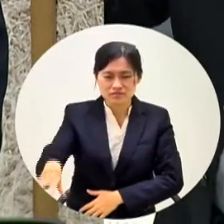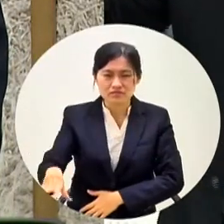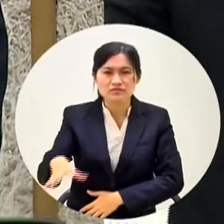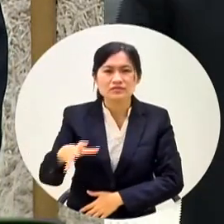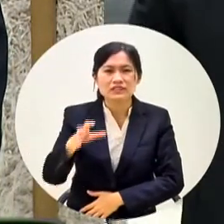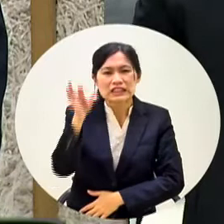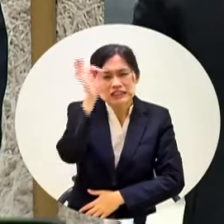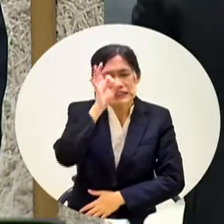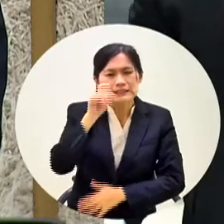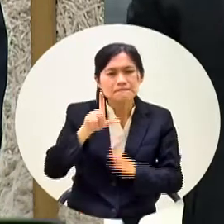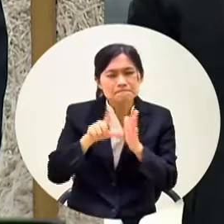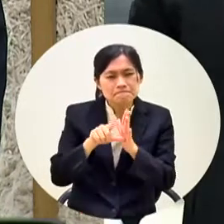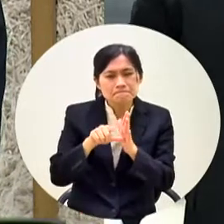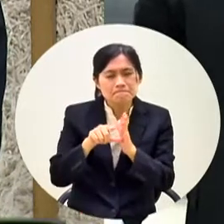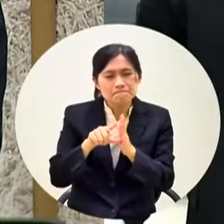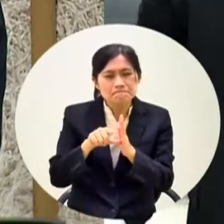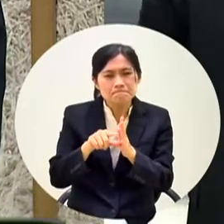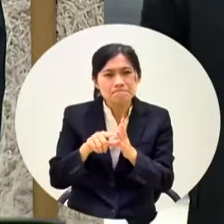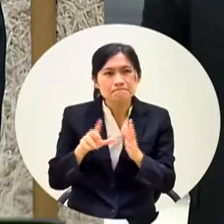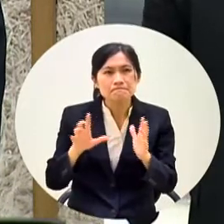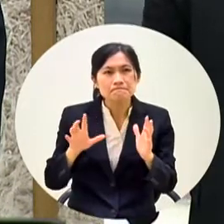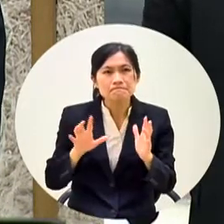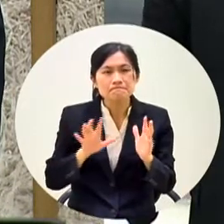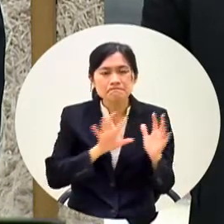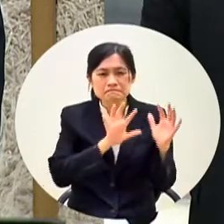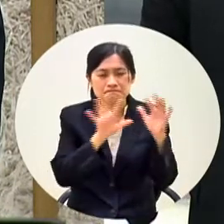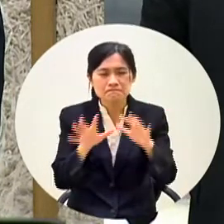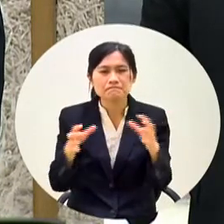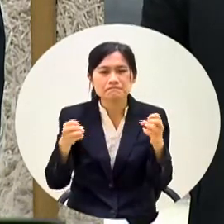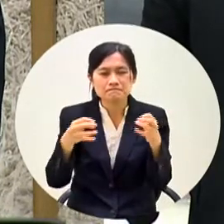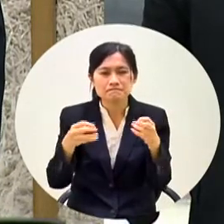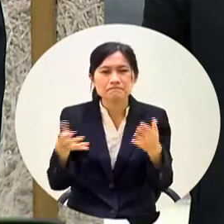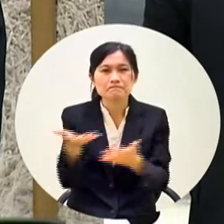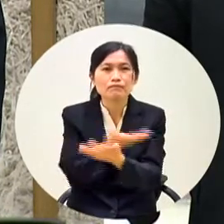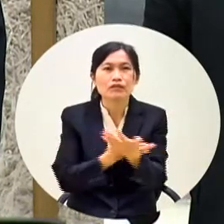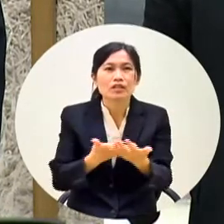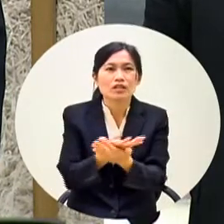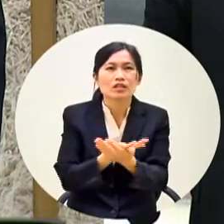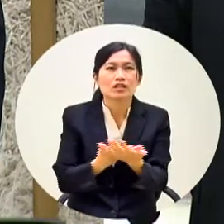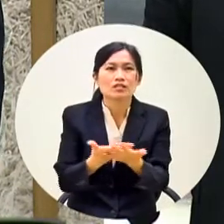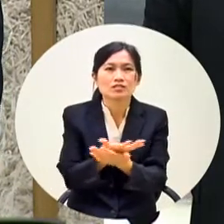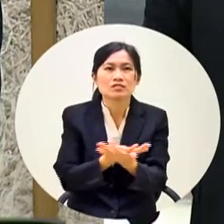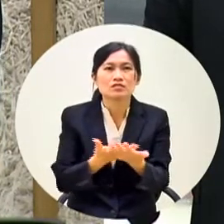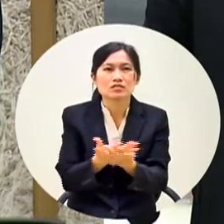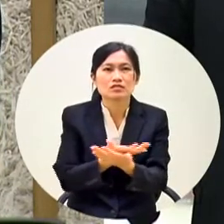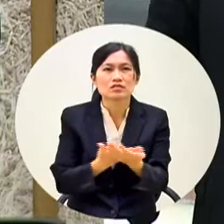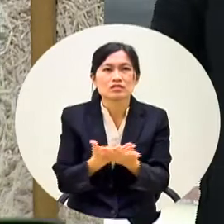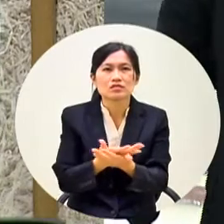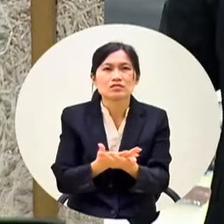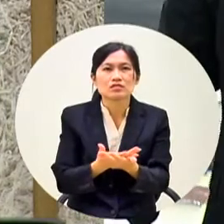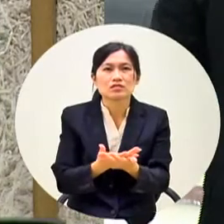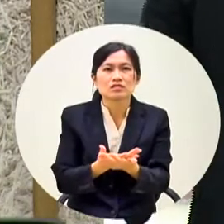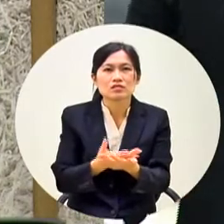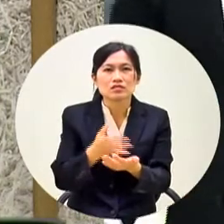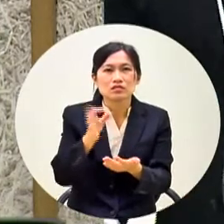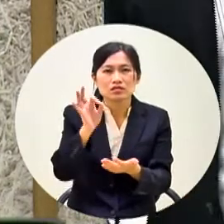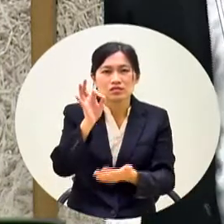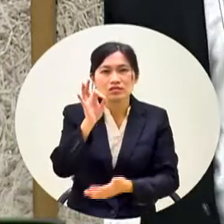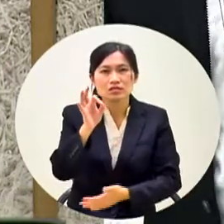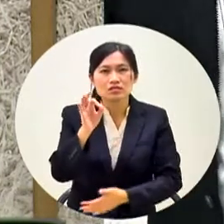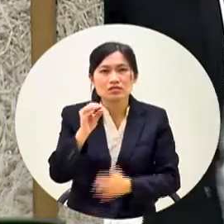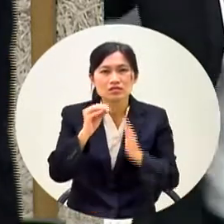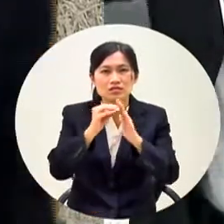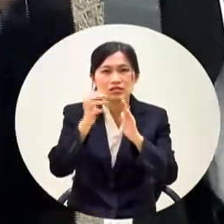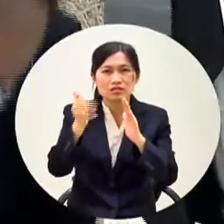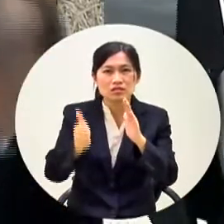是咪来协调啊？ 哦，这问题阮随个用这个方式来处理嘿。 好、哦，安尼俺局长请